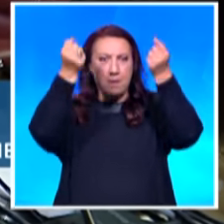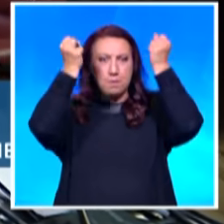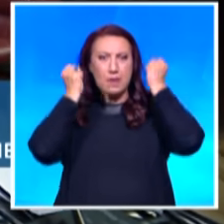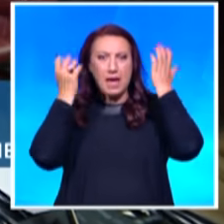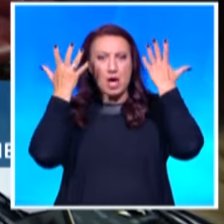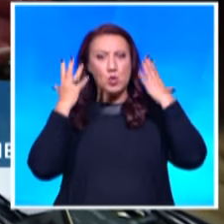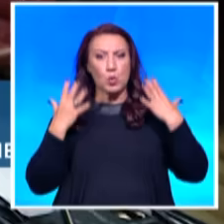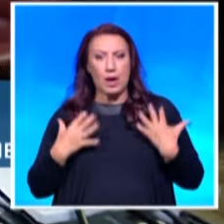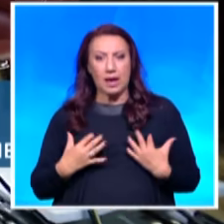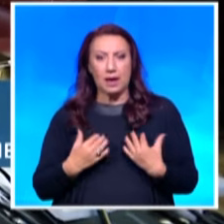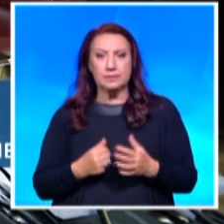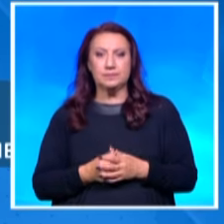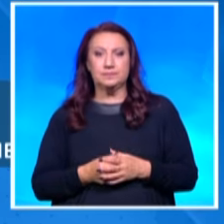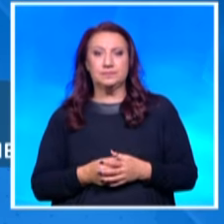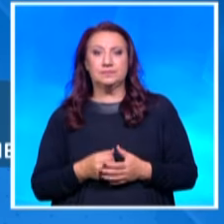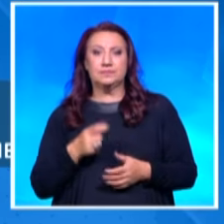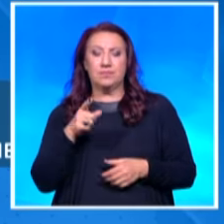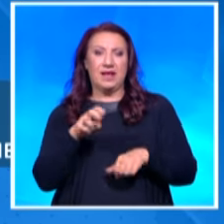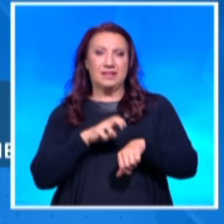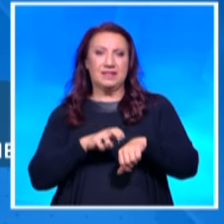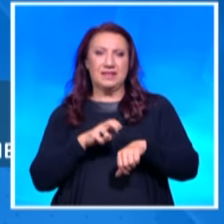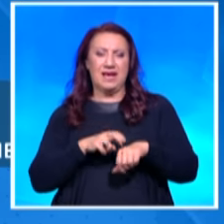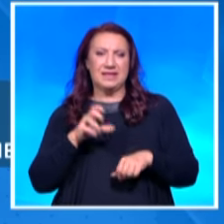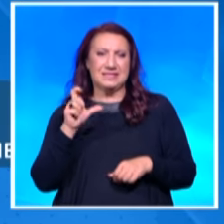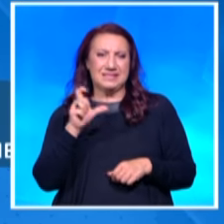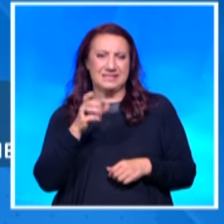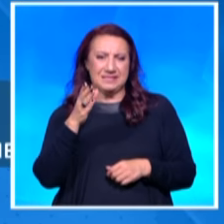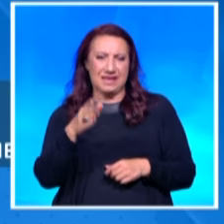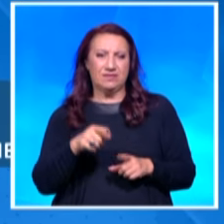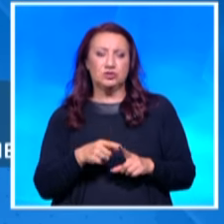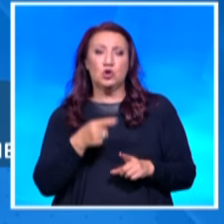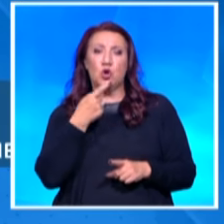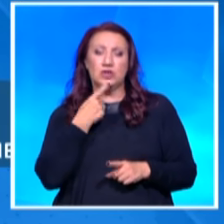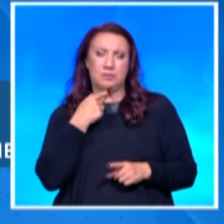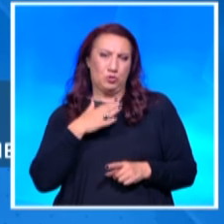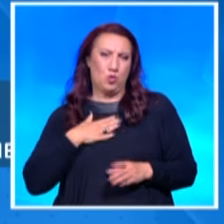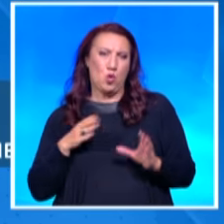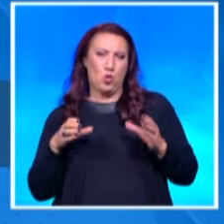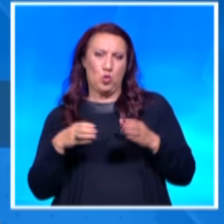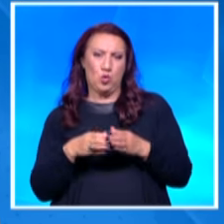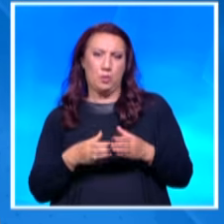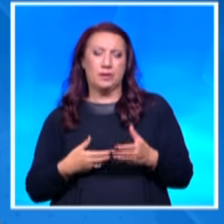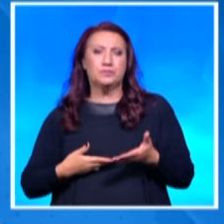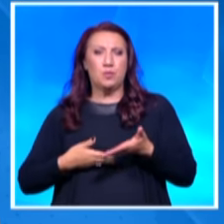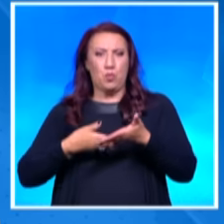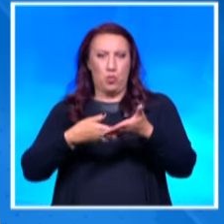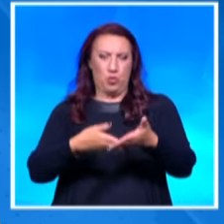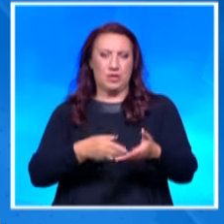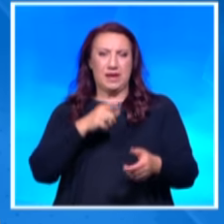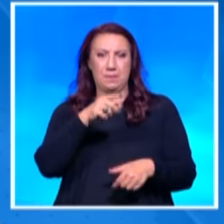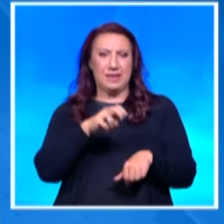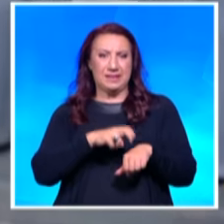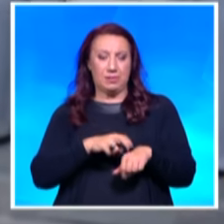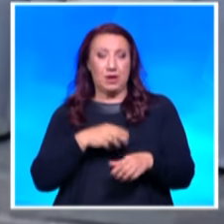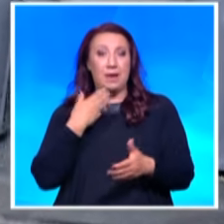С пост във Фейсбук Диан Савов, по-известен като DJ Диан Соло, от името на Deep Zone Project подаде ръка на Дебора и